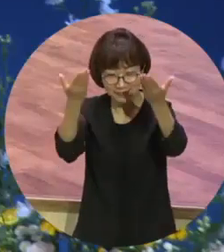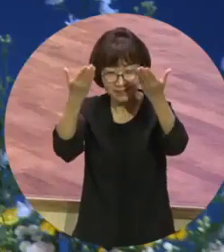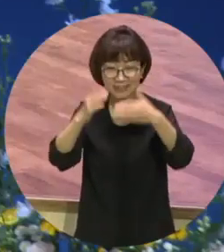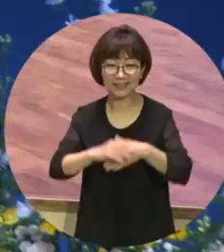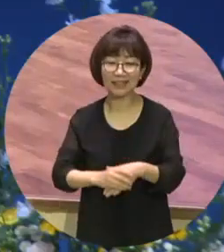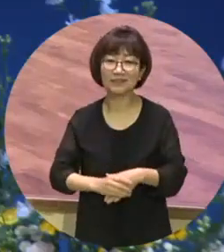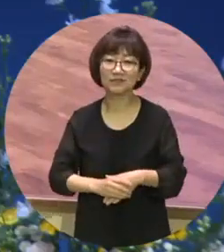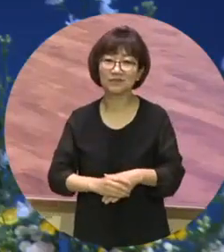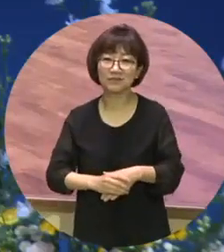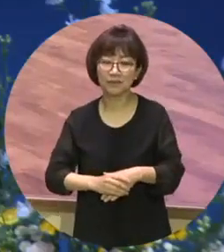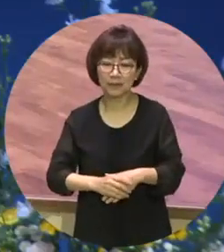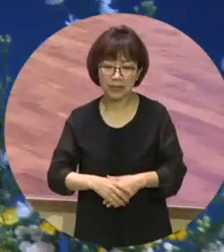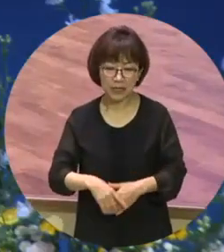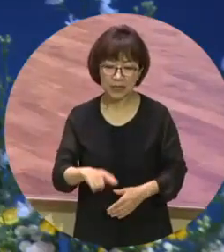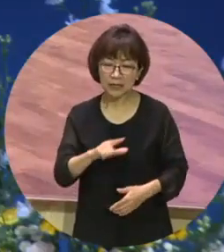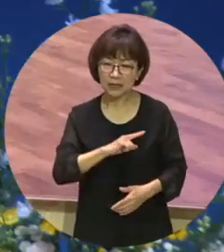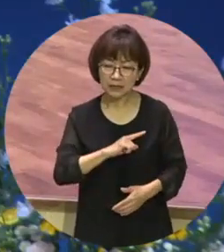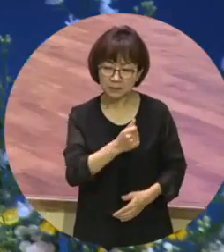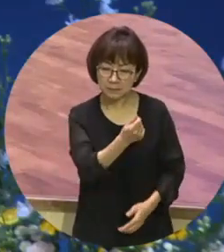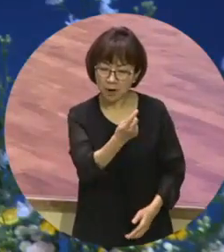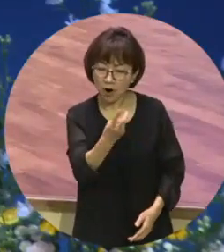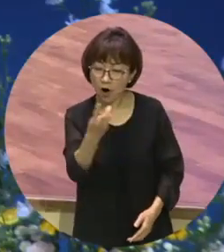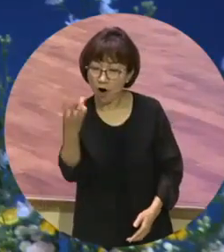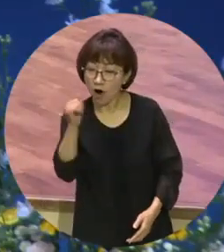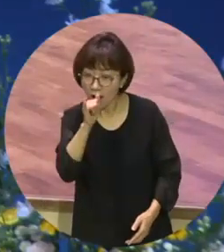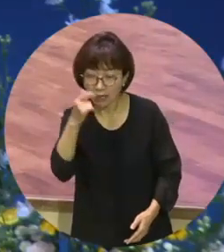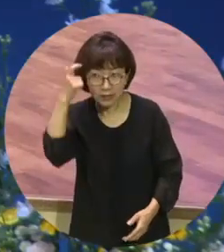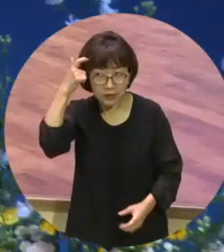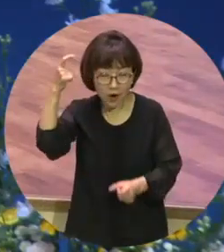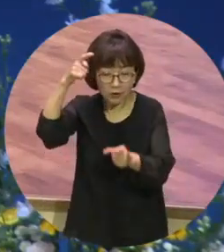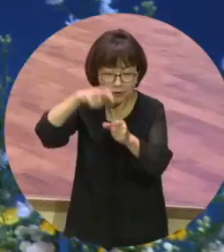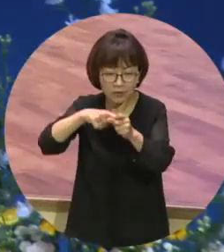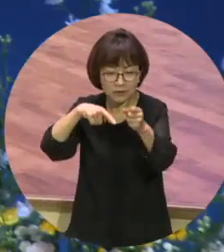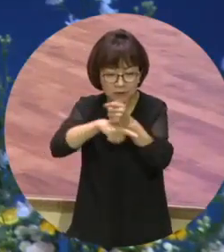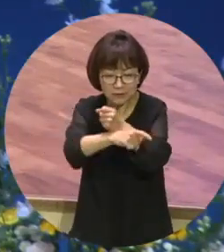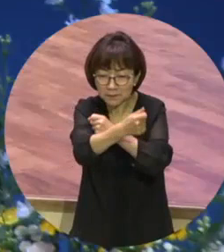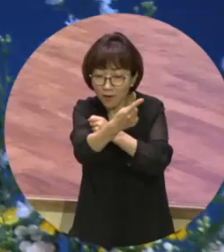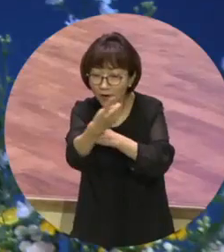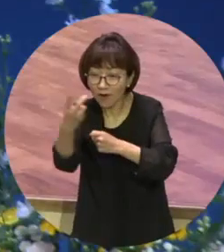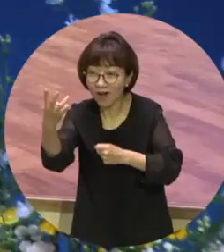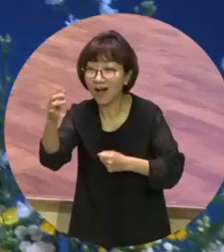맥추감사절 안에 이런 여러 가지 영적 의미가 담겨져 있는데